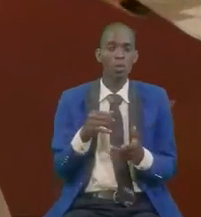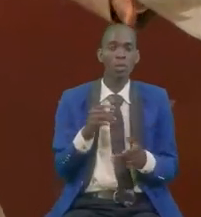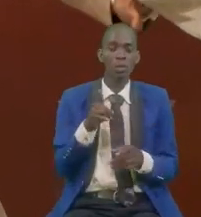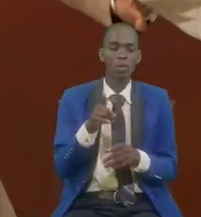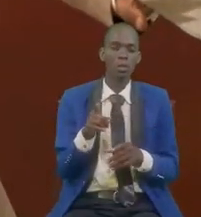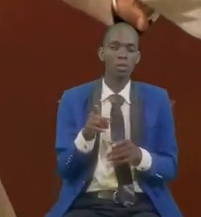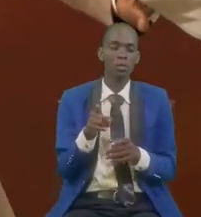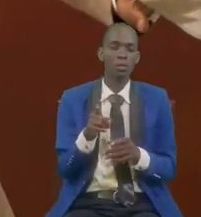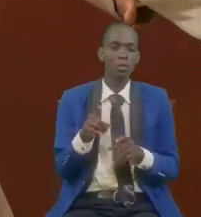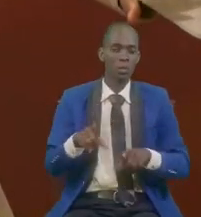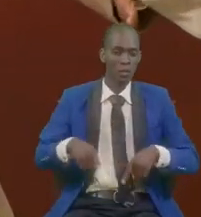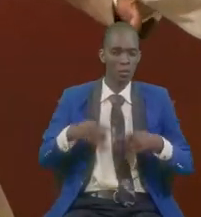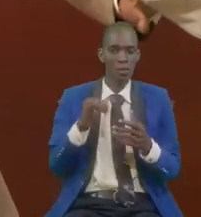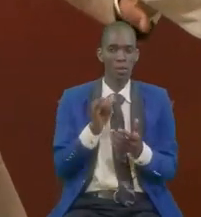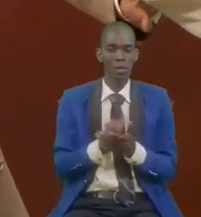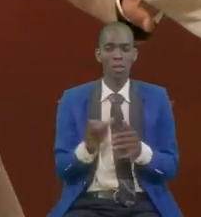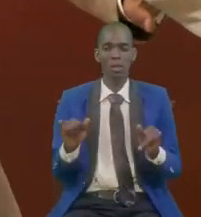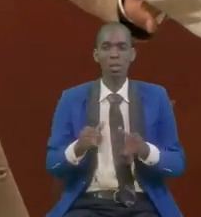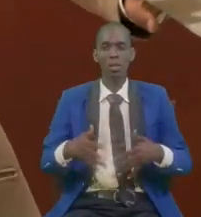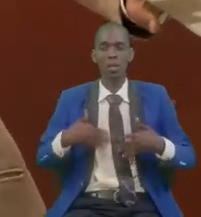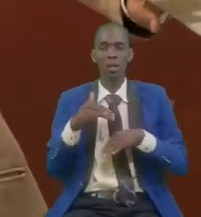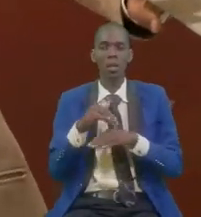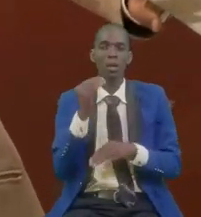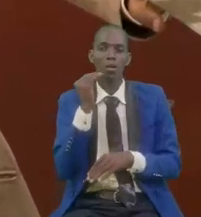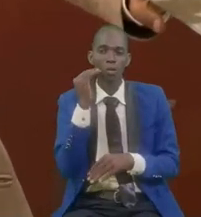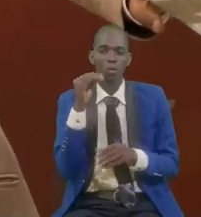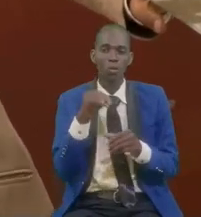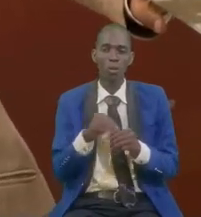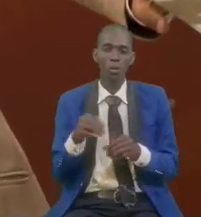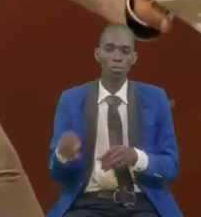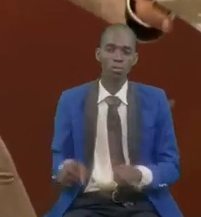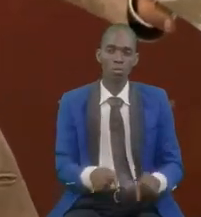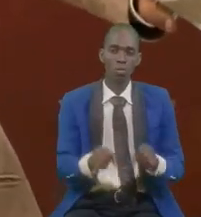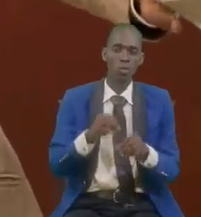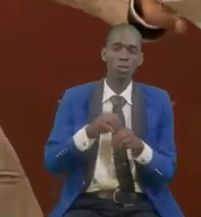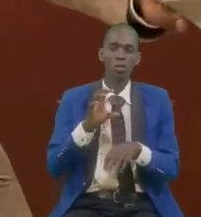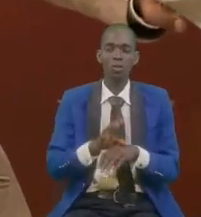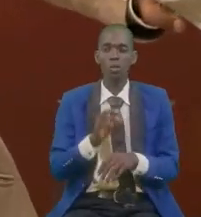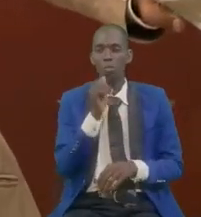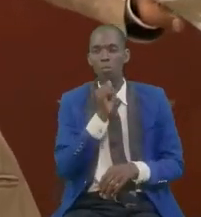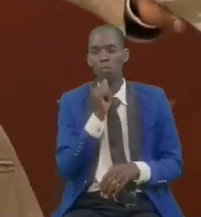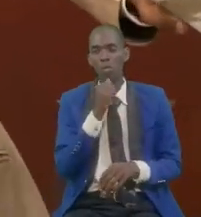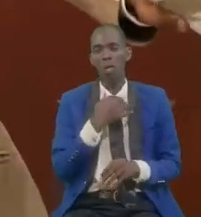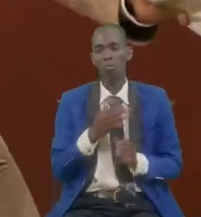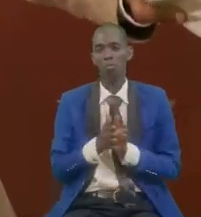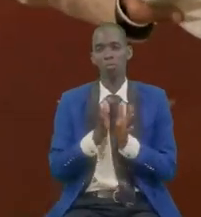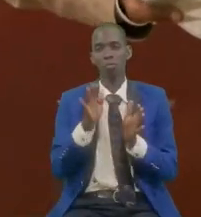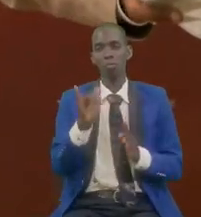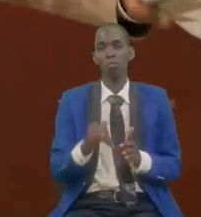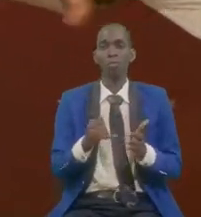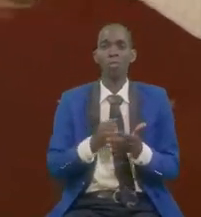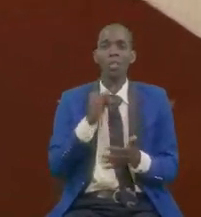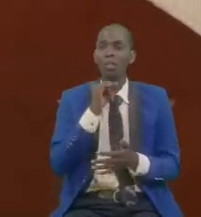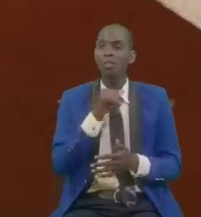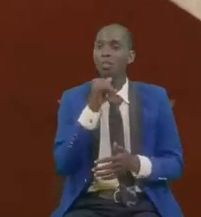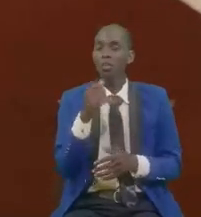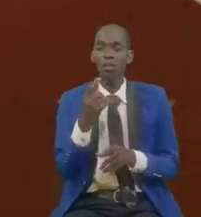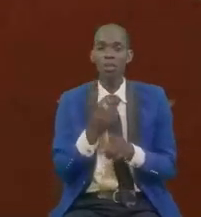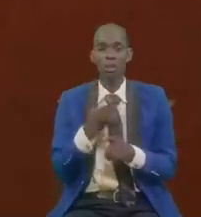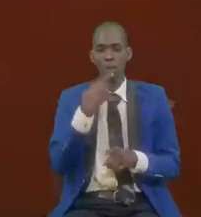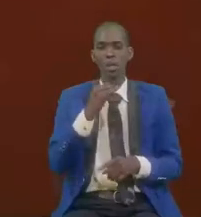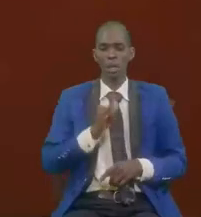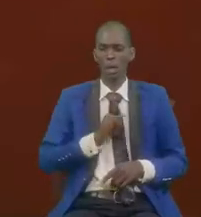la vie de salut à la maison, dans la rue, dans l'église, en privé et en public. Ce n'est pas seulement